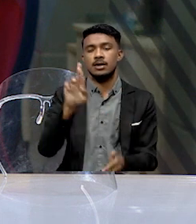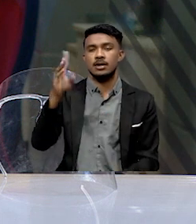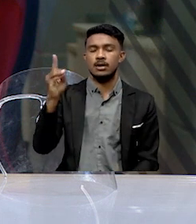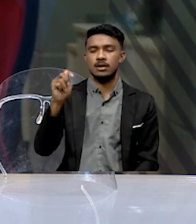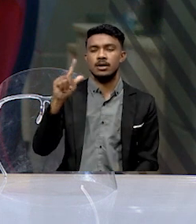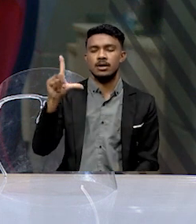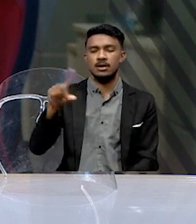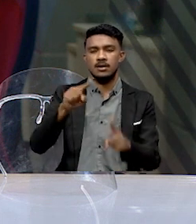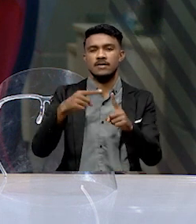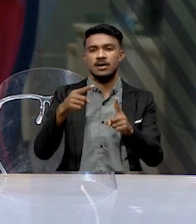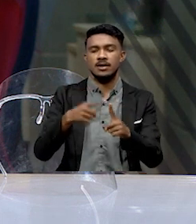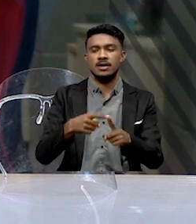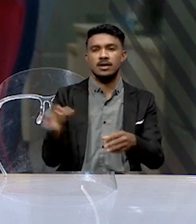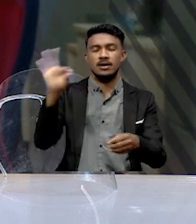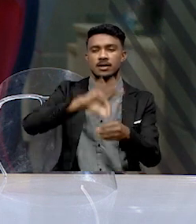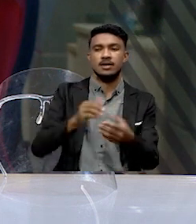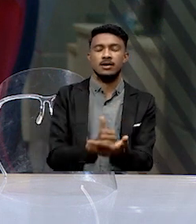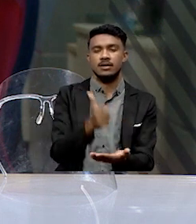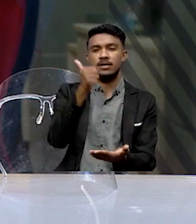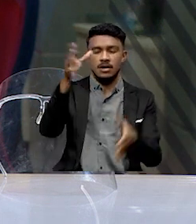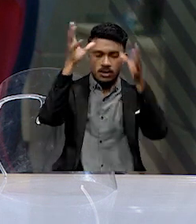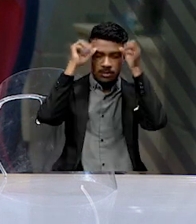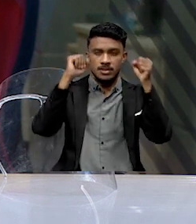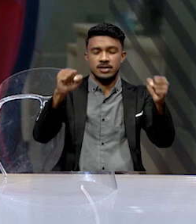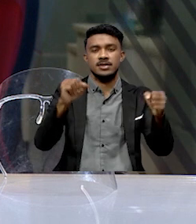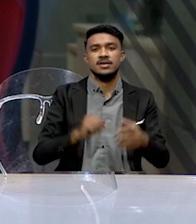o anhira reeleito e eleição presidencial.